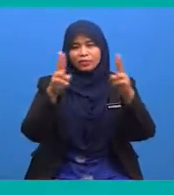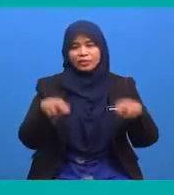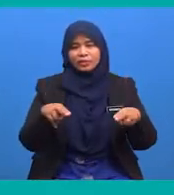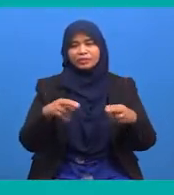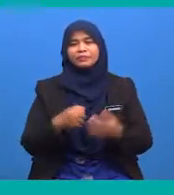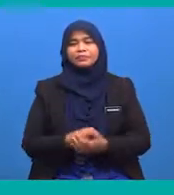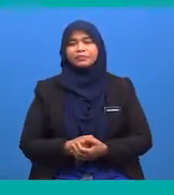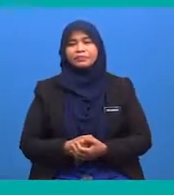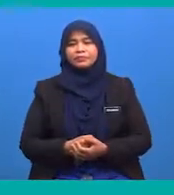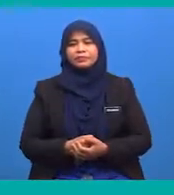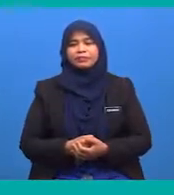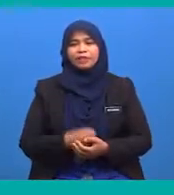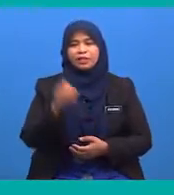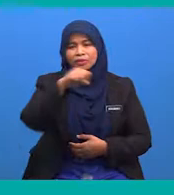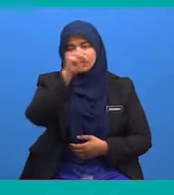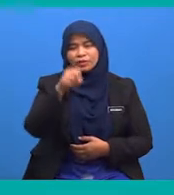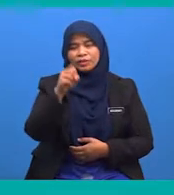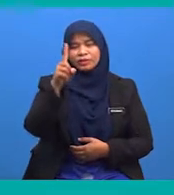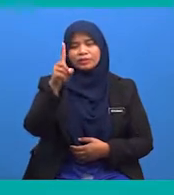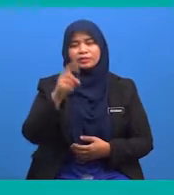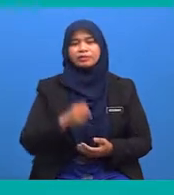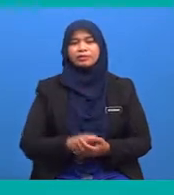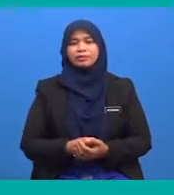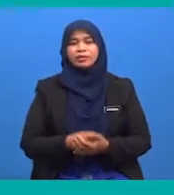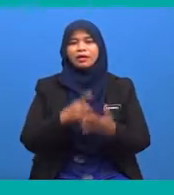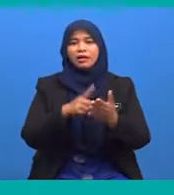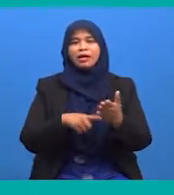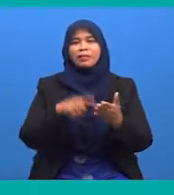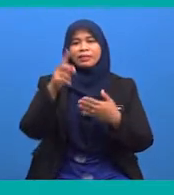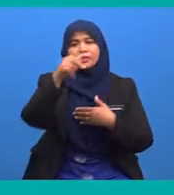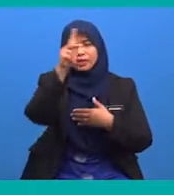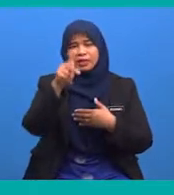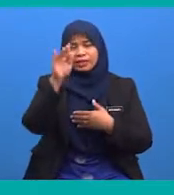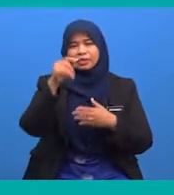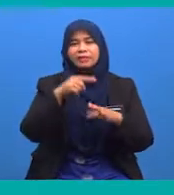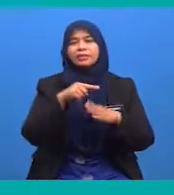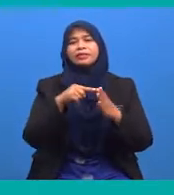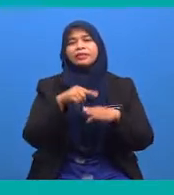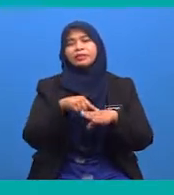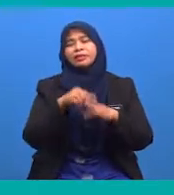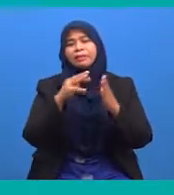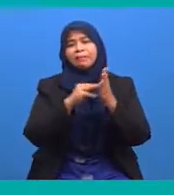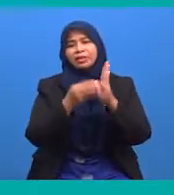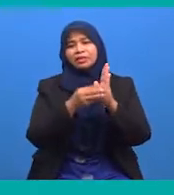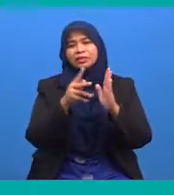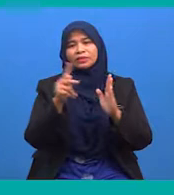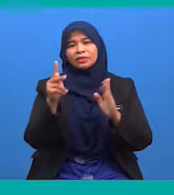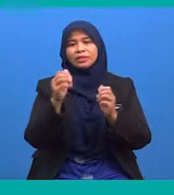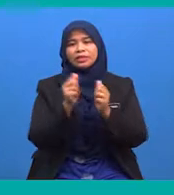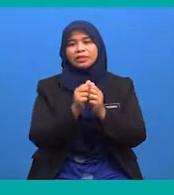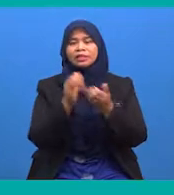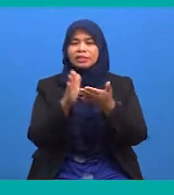kecekapan murid-murid semua. Soalannya ialah, apakah yang dimaksudkan dengan menyapu